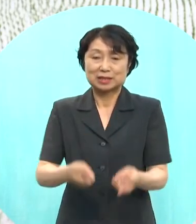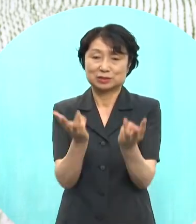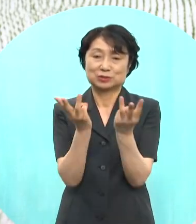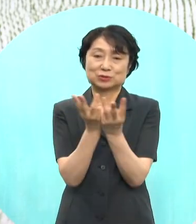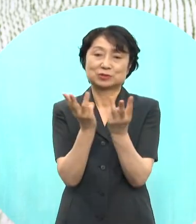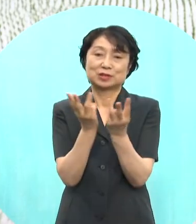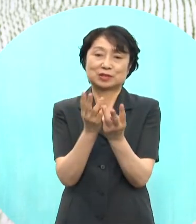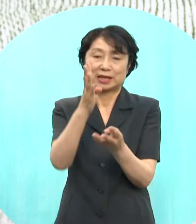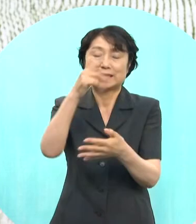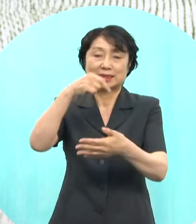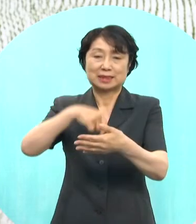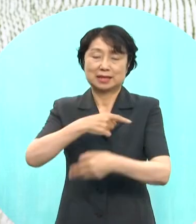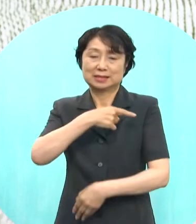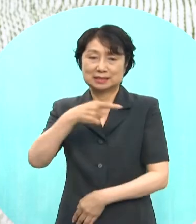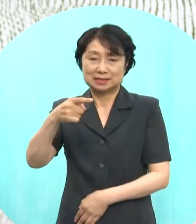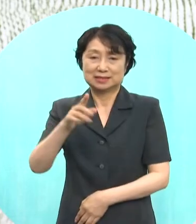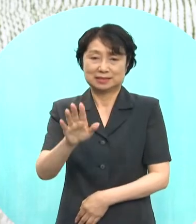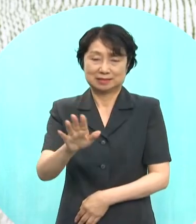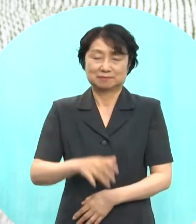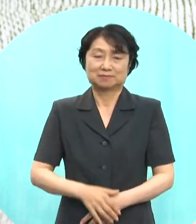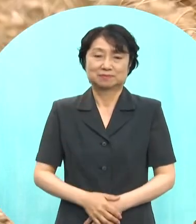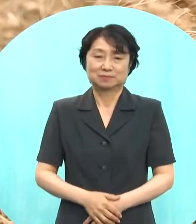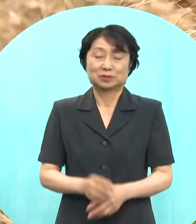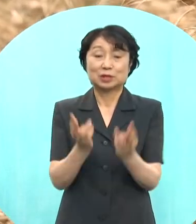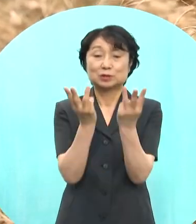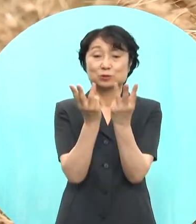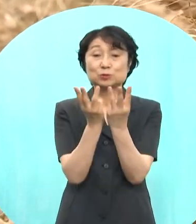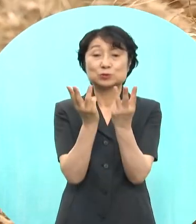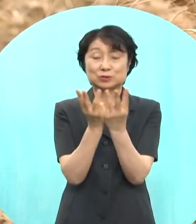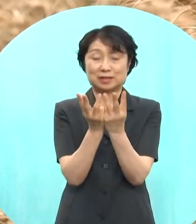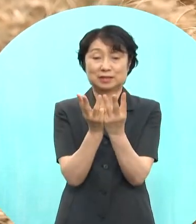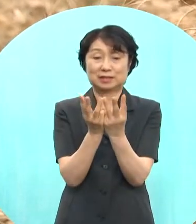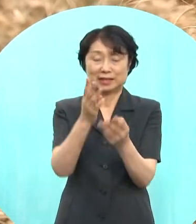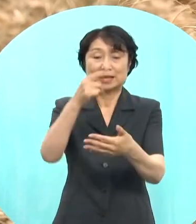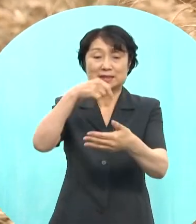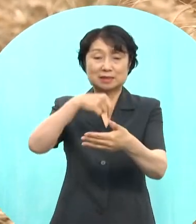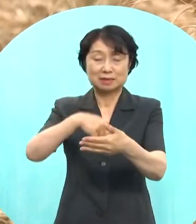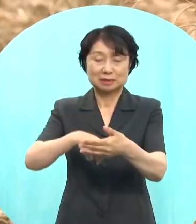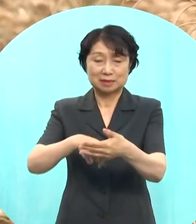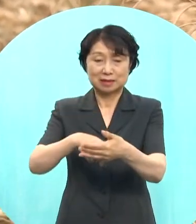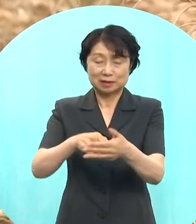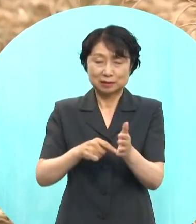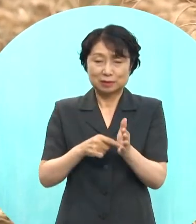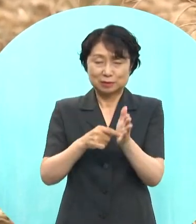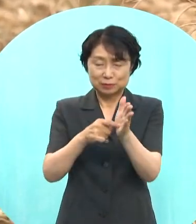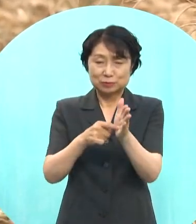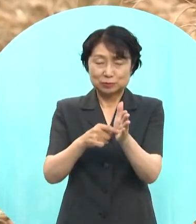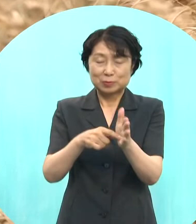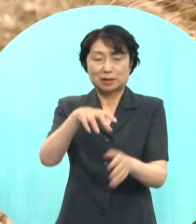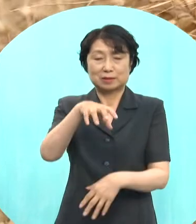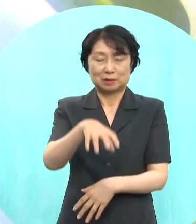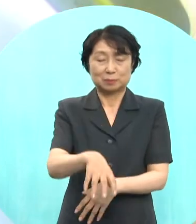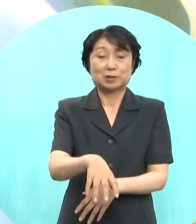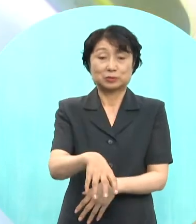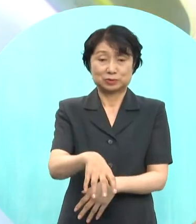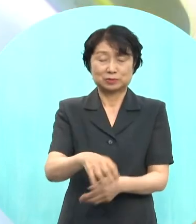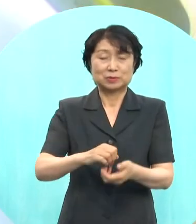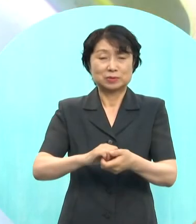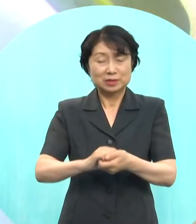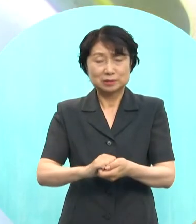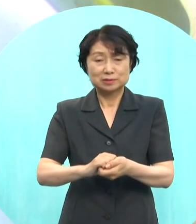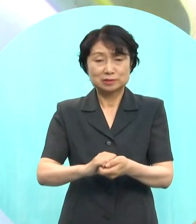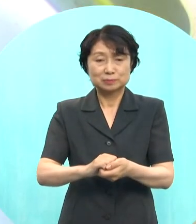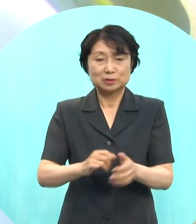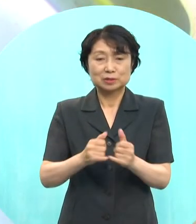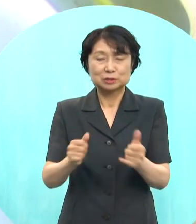は県内1位です。数字的には県内有数の産地なのですが、必ずし